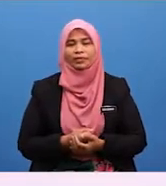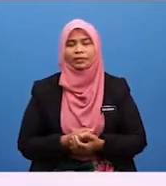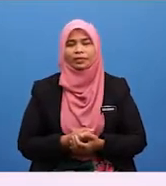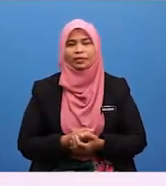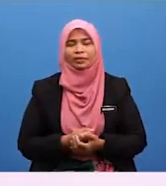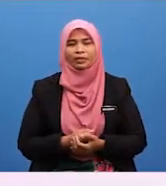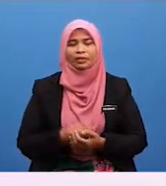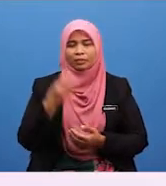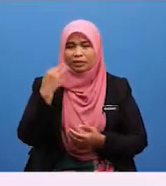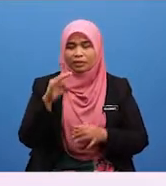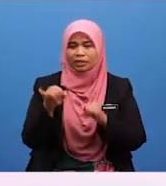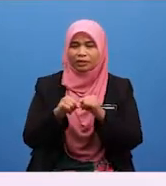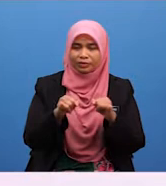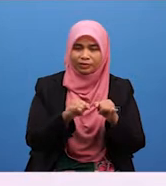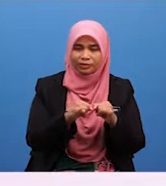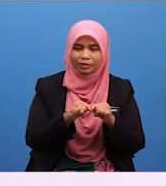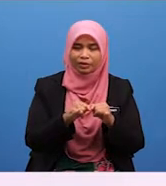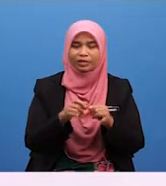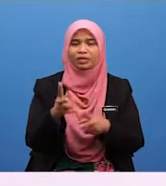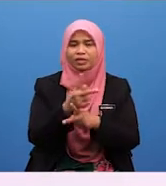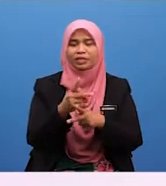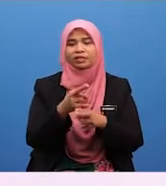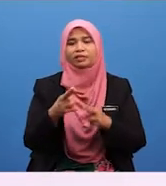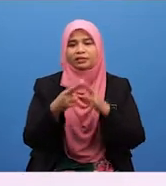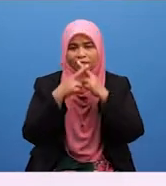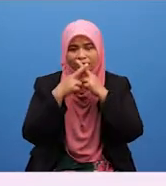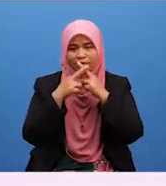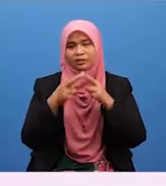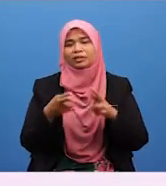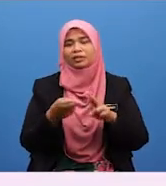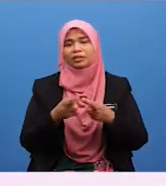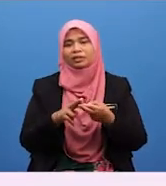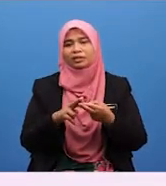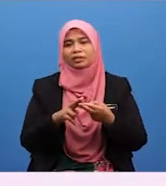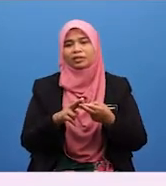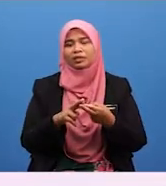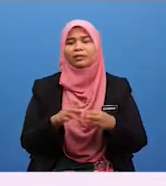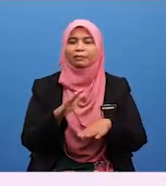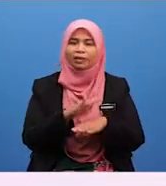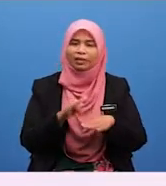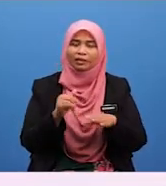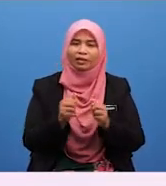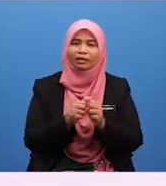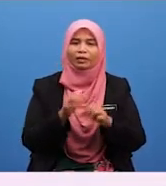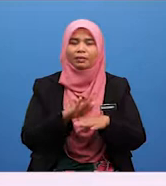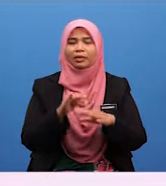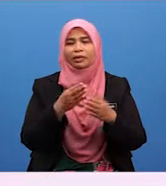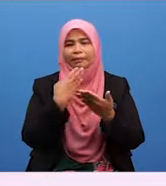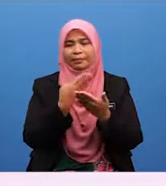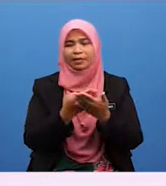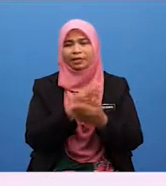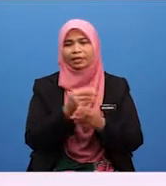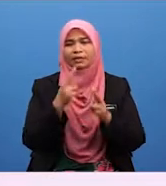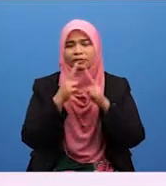bercakap. Mereka juga menjaga rahsia rakan, memanggil dengan panggilan yang baik dan